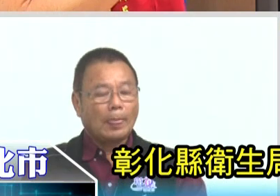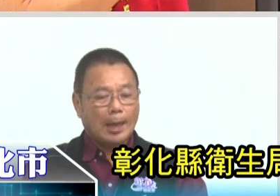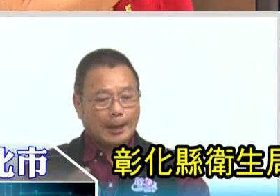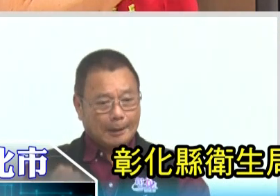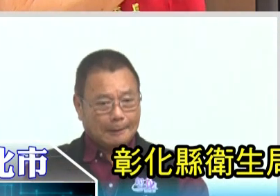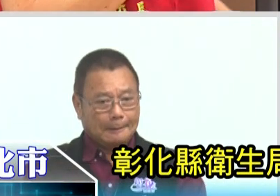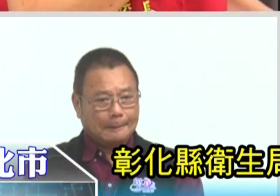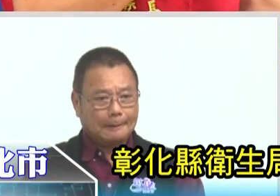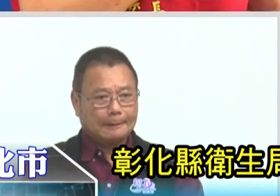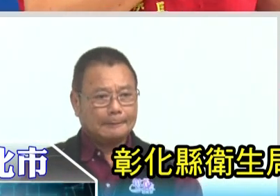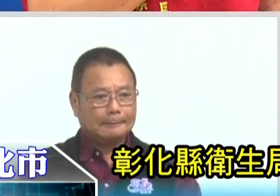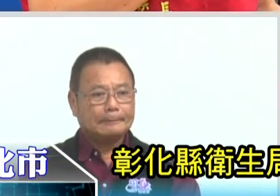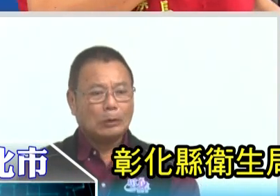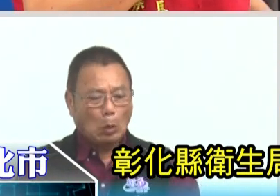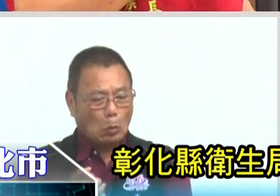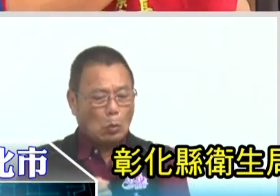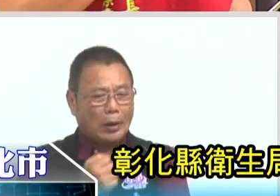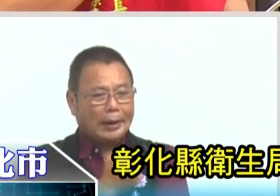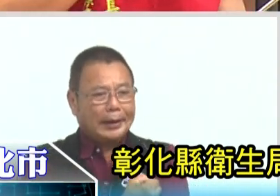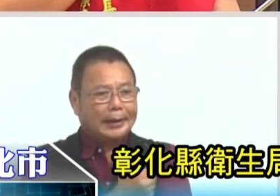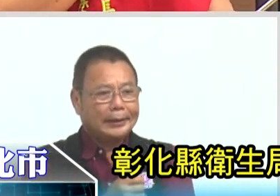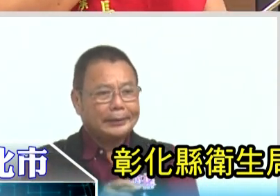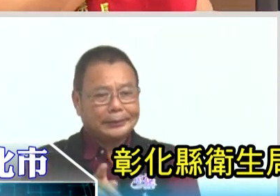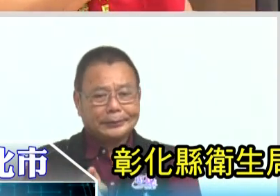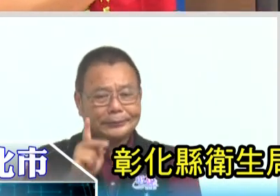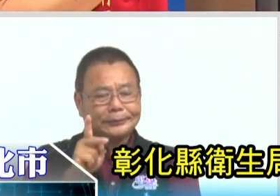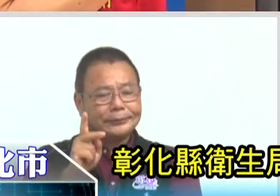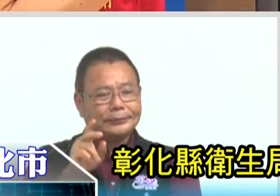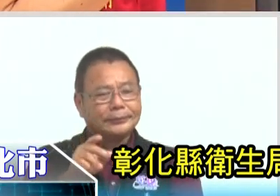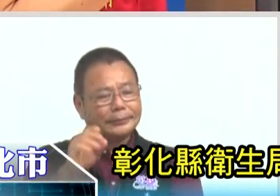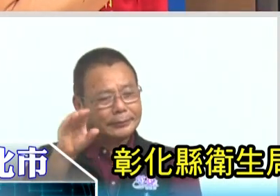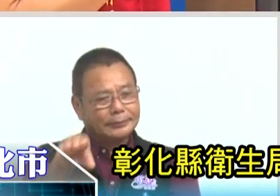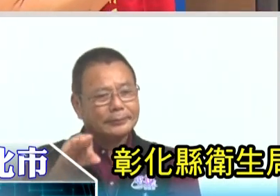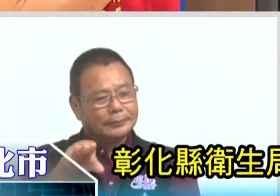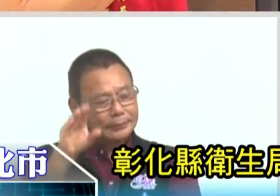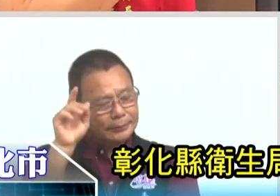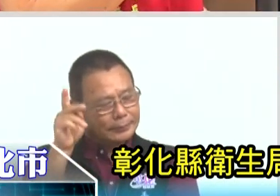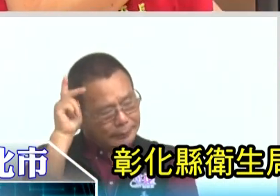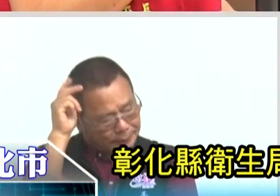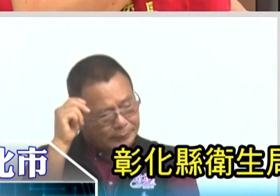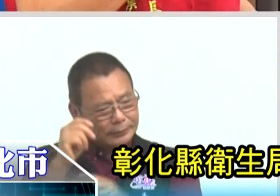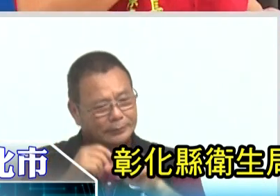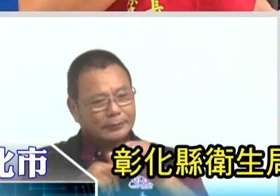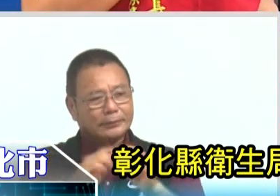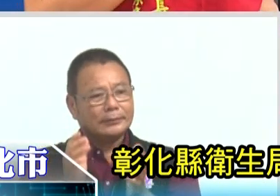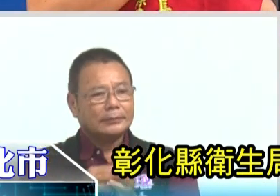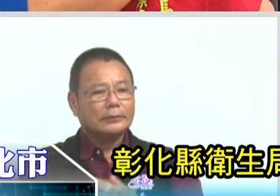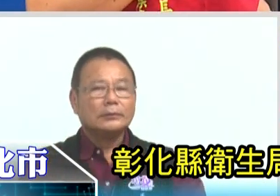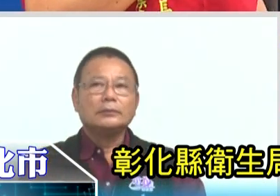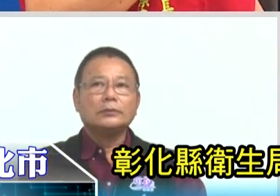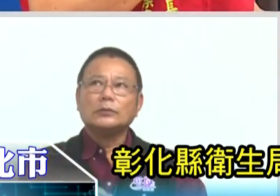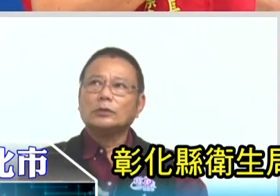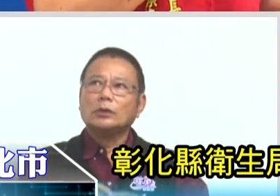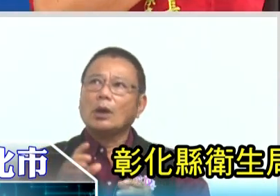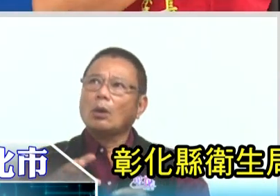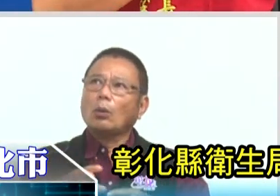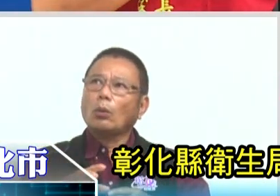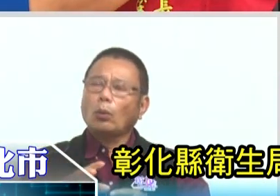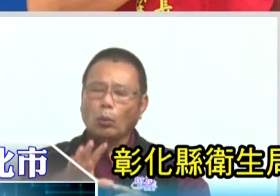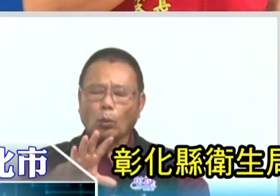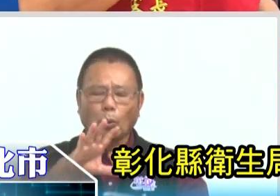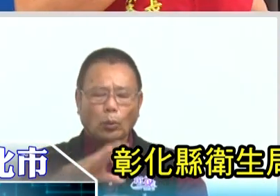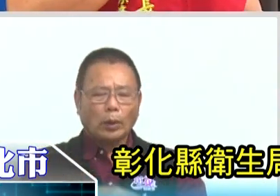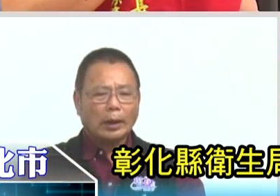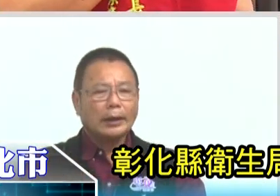在园林的一家汽车旅馆，它是在5月21号的1:08到3:46，所以也